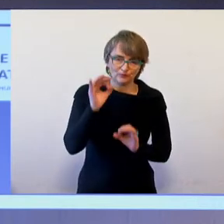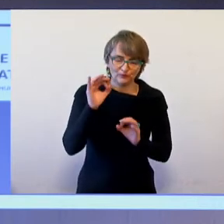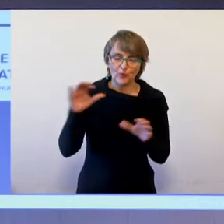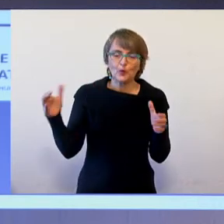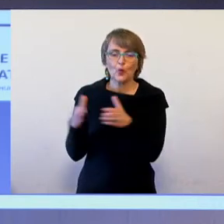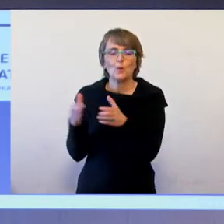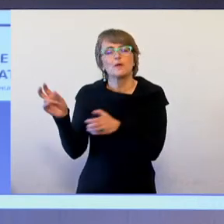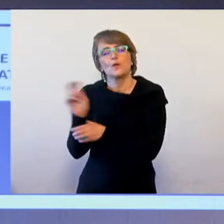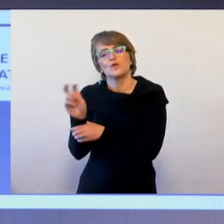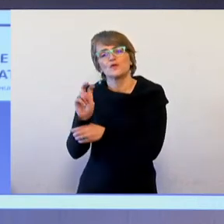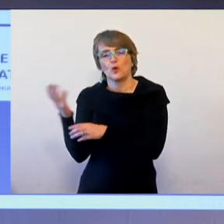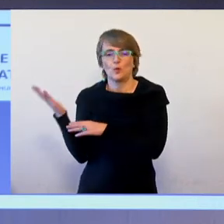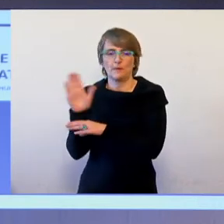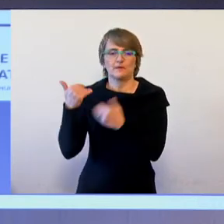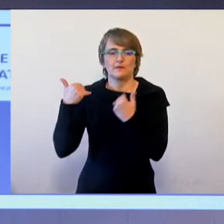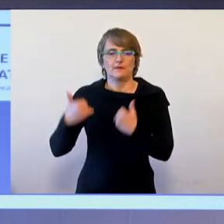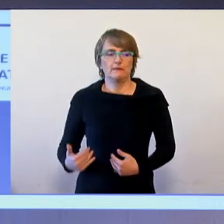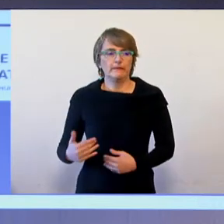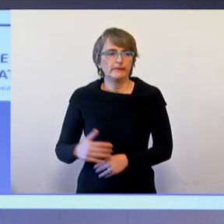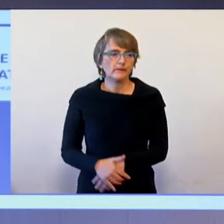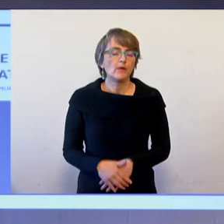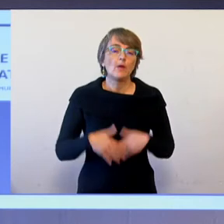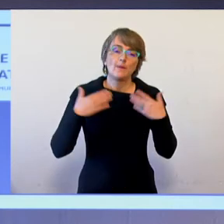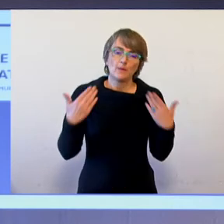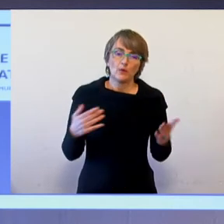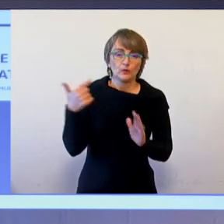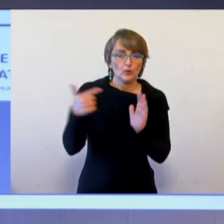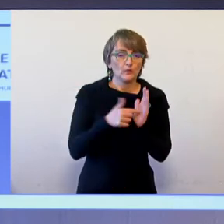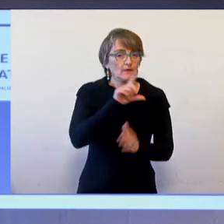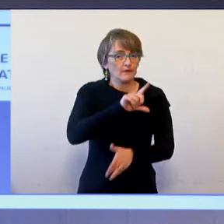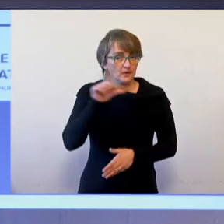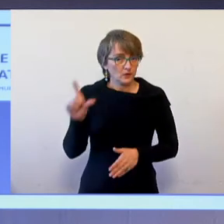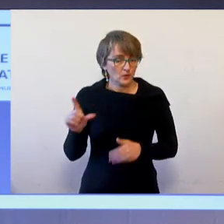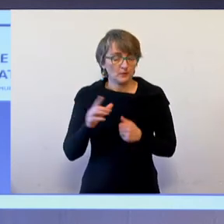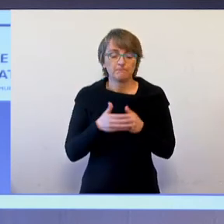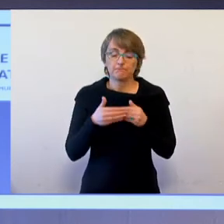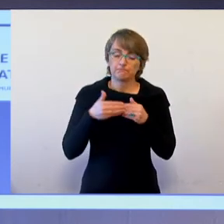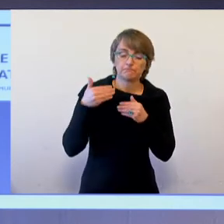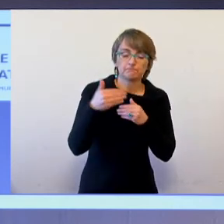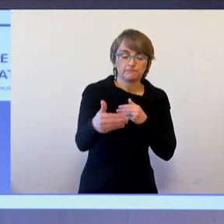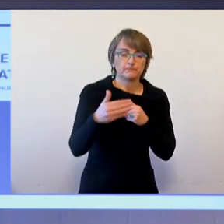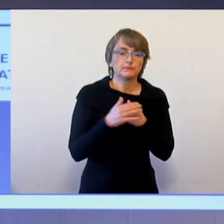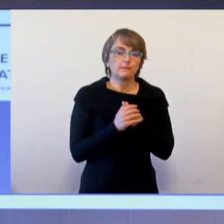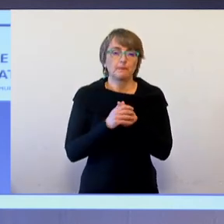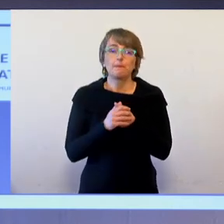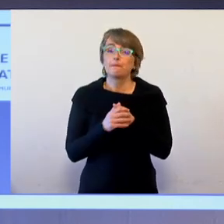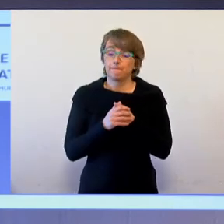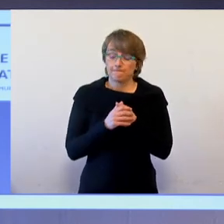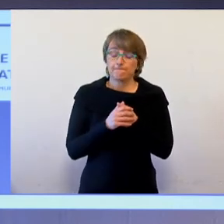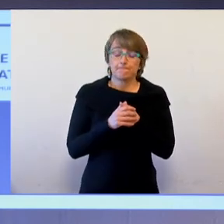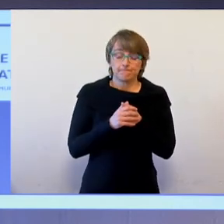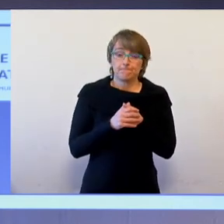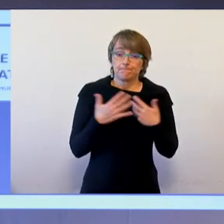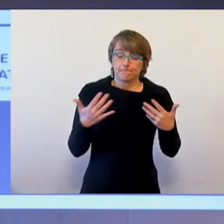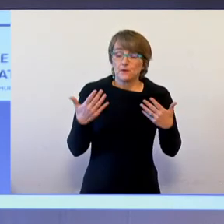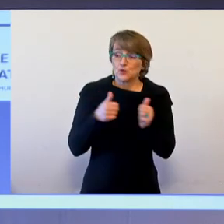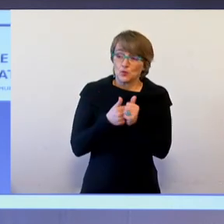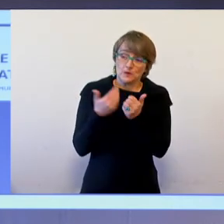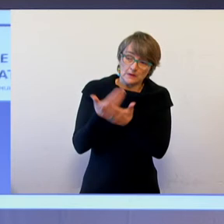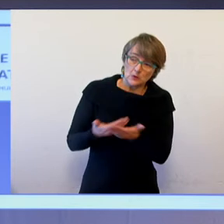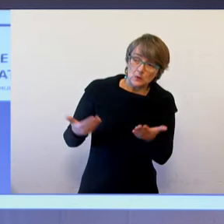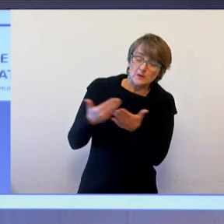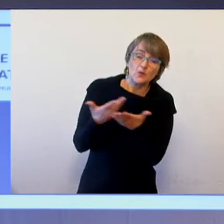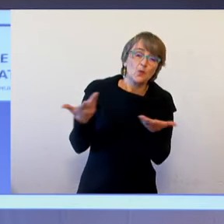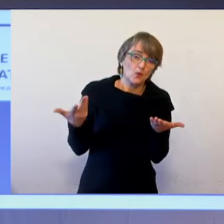écologistes. Alors, une année 2022 qui va s'ouvrir à nouveau avec de grandes interrogations au regard de la situation sanitaire